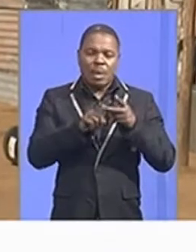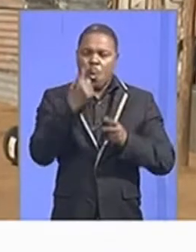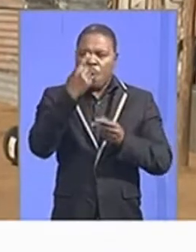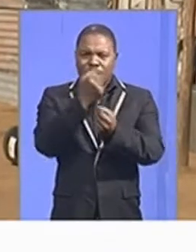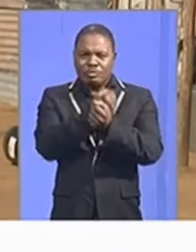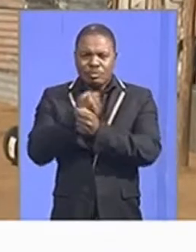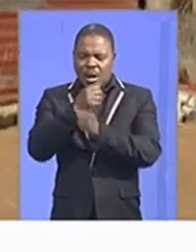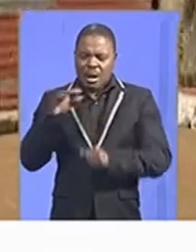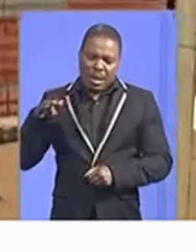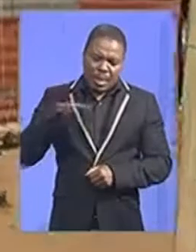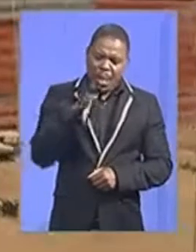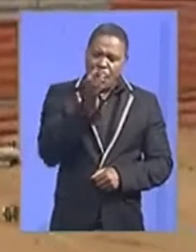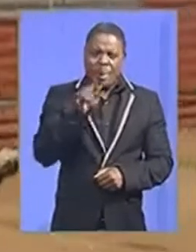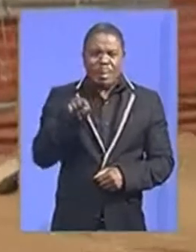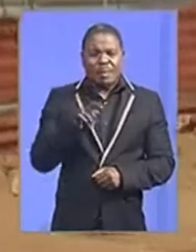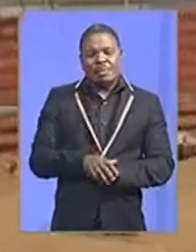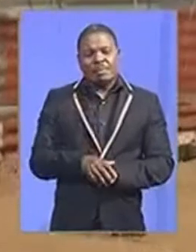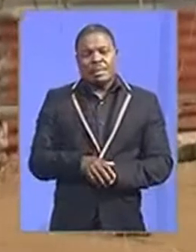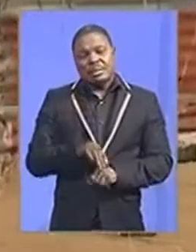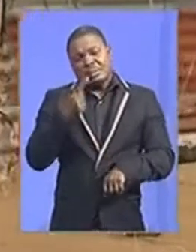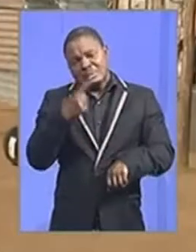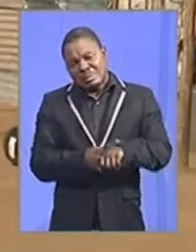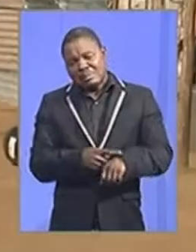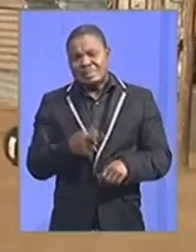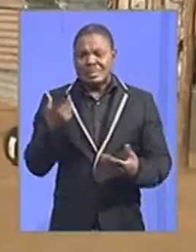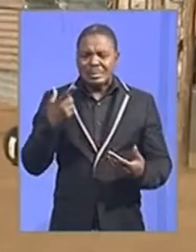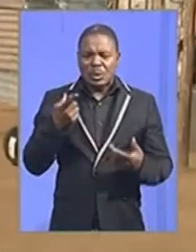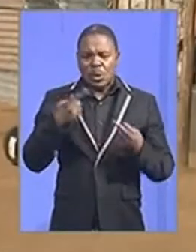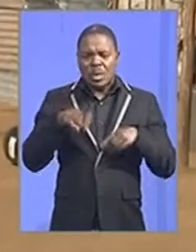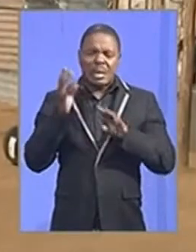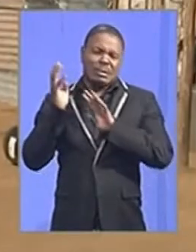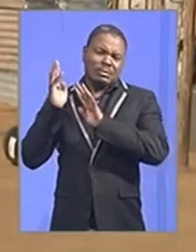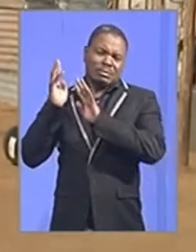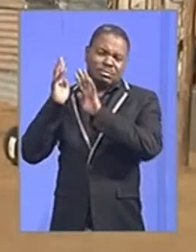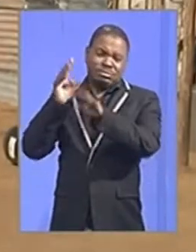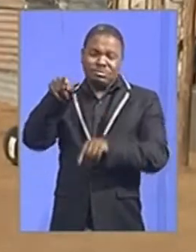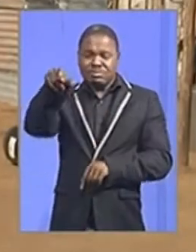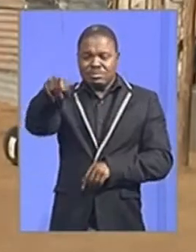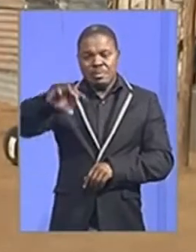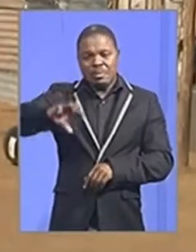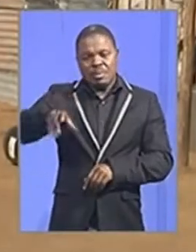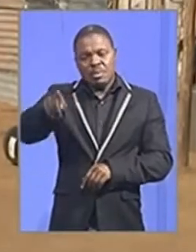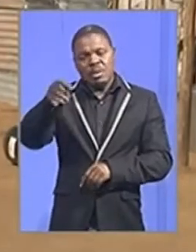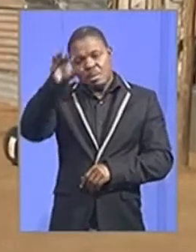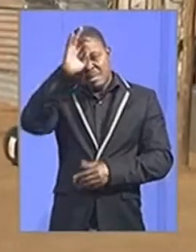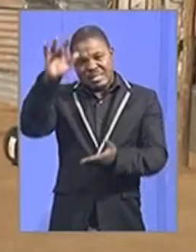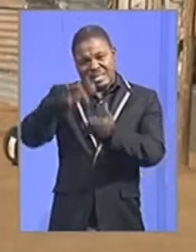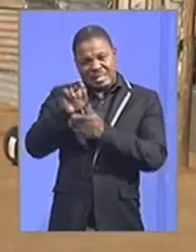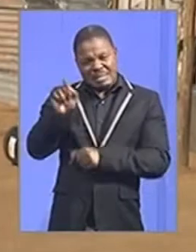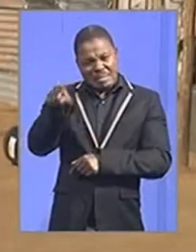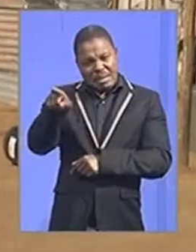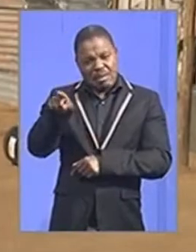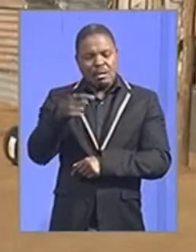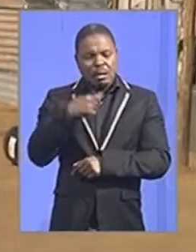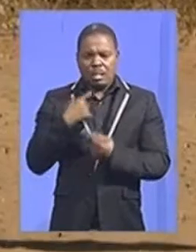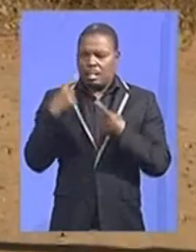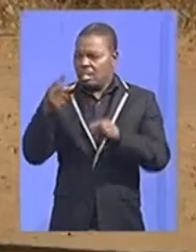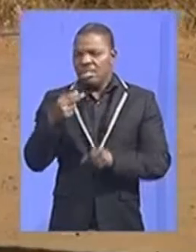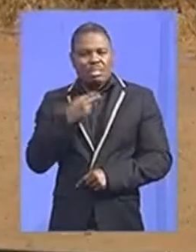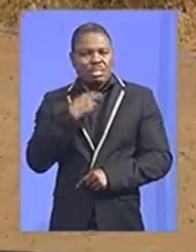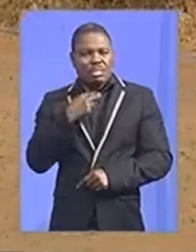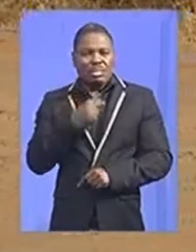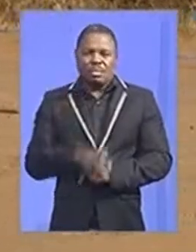re tshellang rona haholo mona. O thole hore na ka nako re tlala mane ntshong pompong pela police station ho le rona ba bang ha re